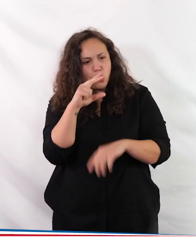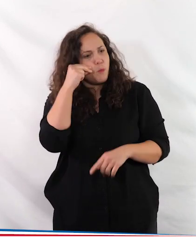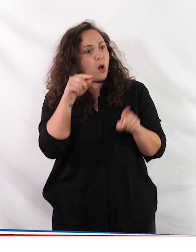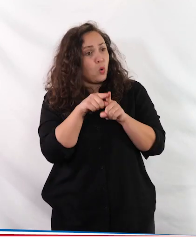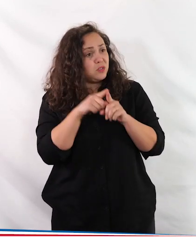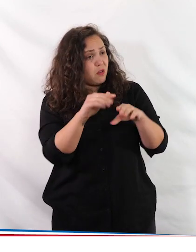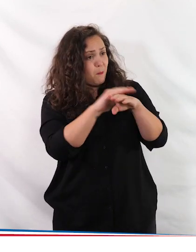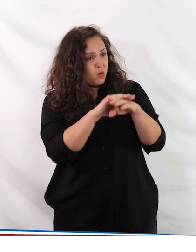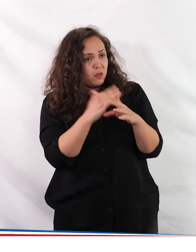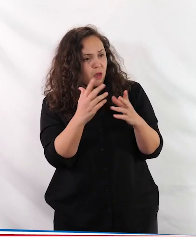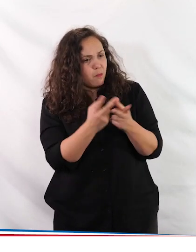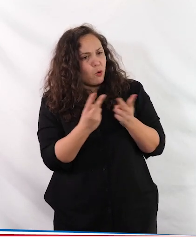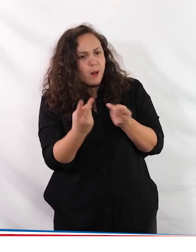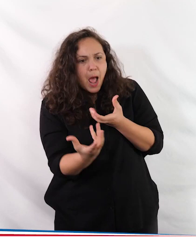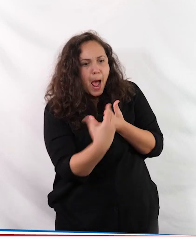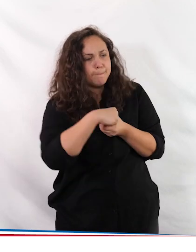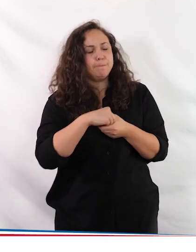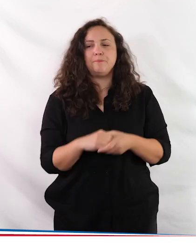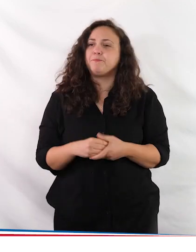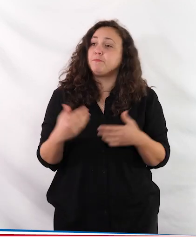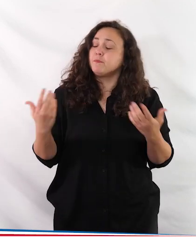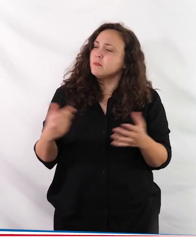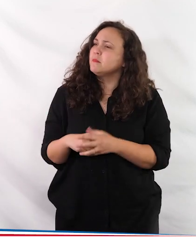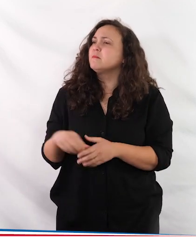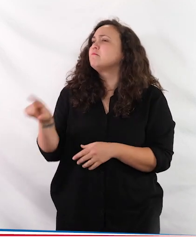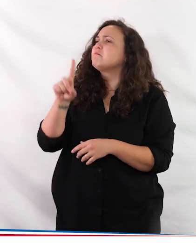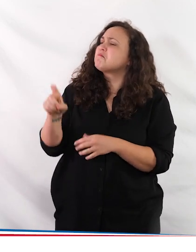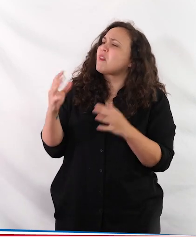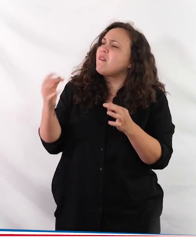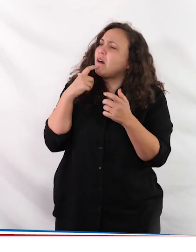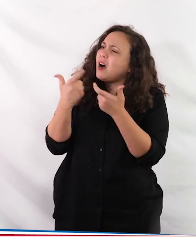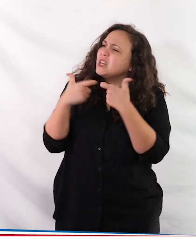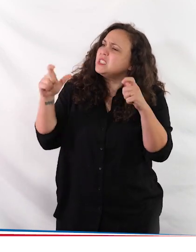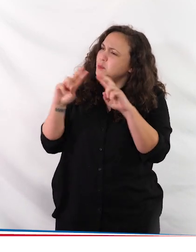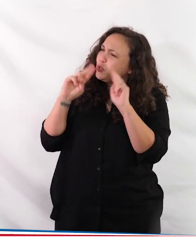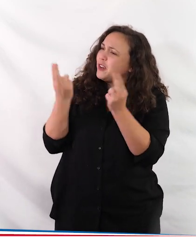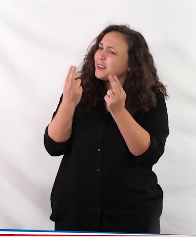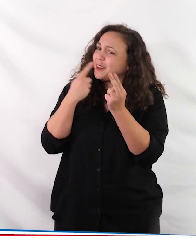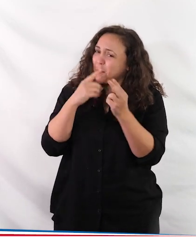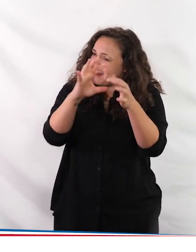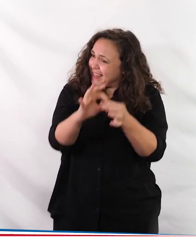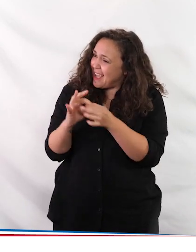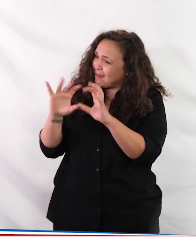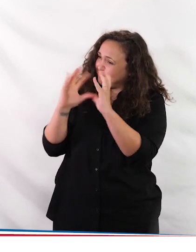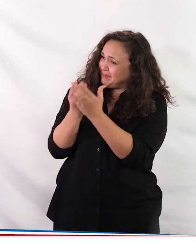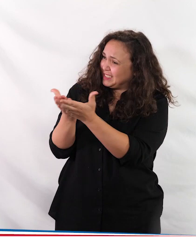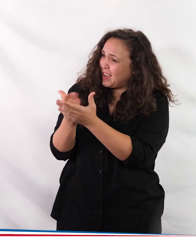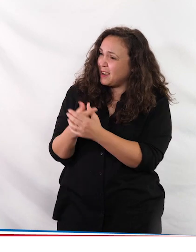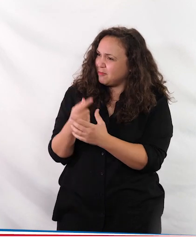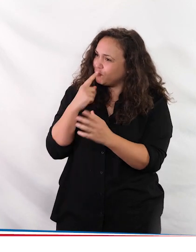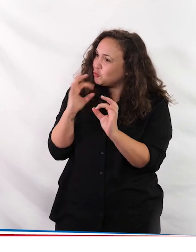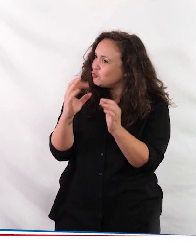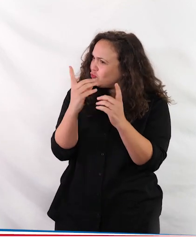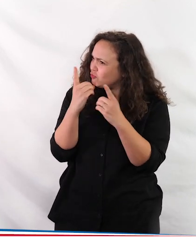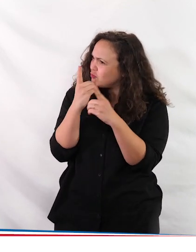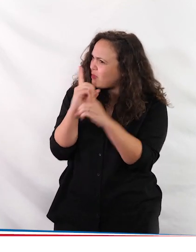politiques publiques. C'est là-dedans que vous prenez racine pour l'accessibilité universelle ? Enfin, si tant est que ce soit quelque chose que vous défendiez. Oui, je défends